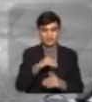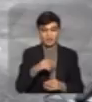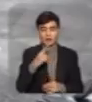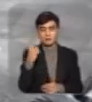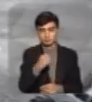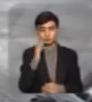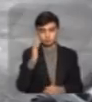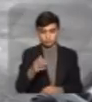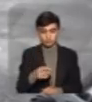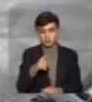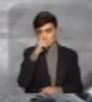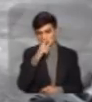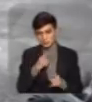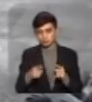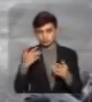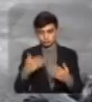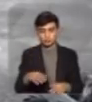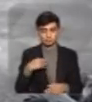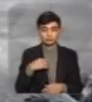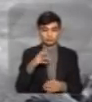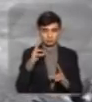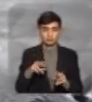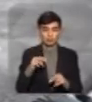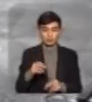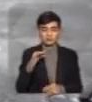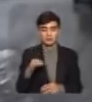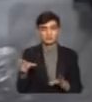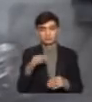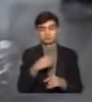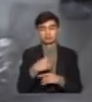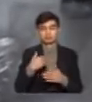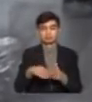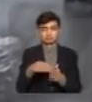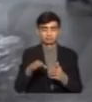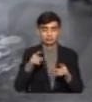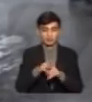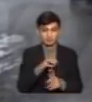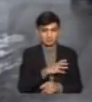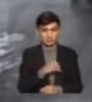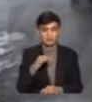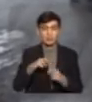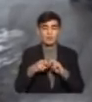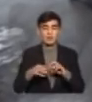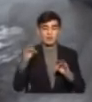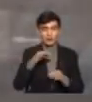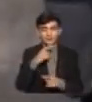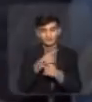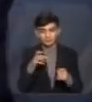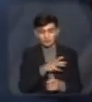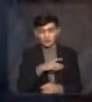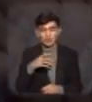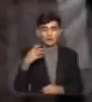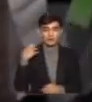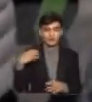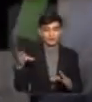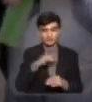Бірақ та болады, бір айда болып қалады деген сияқты сылтаулармен бізді шығарып салды. Тұрғындар проблемамызды айтсақ, жауапты тұлғалар біріне бірі допша